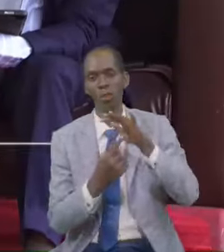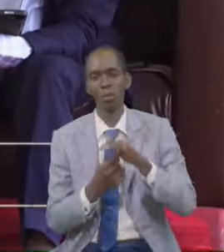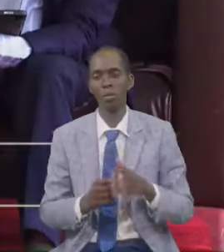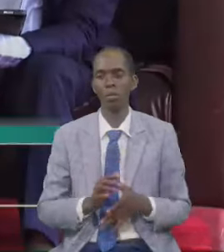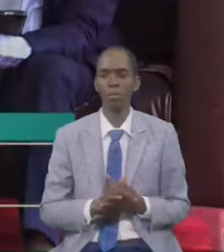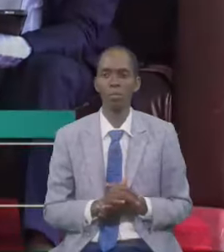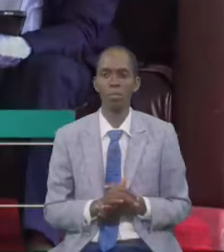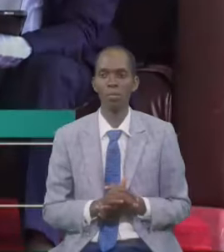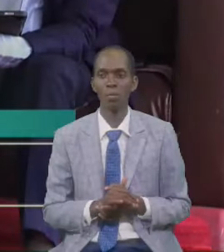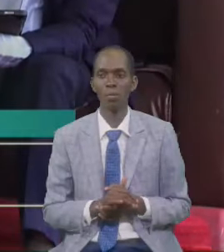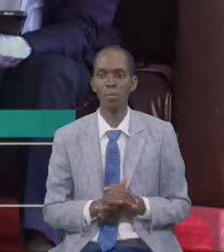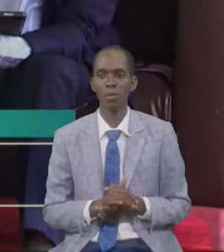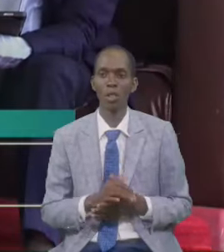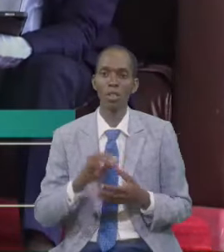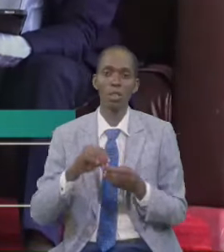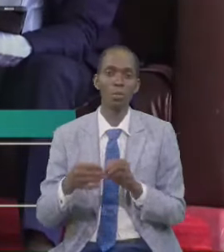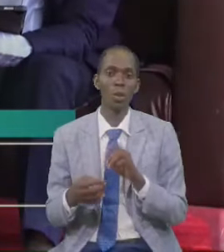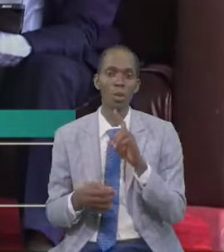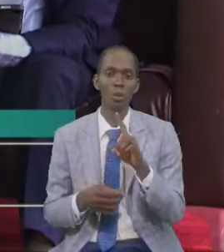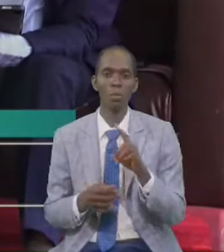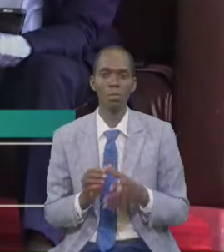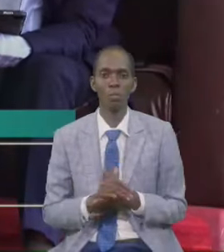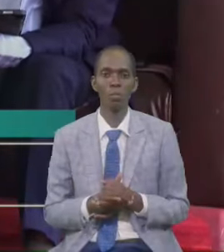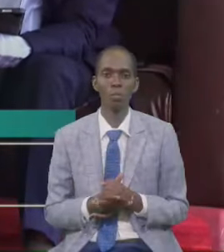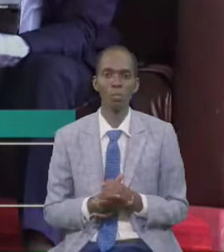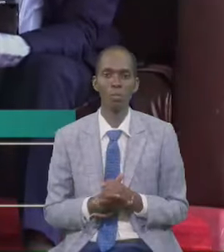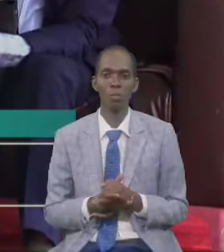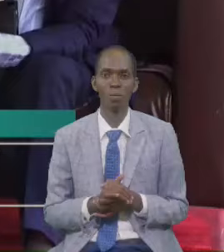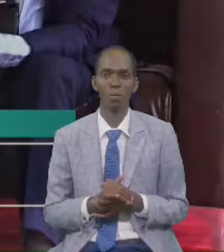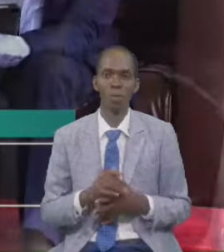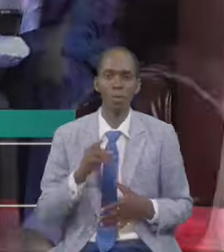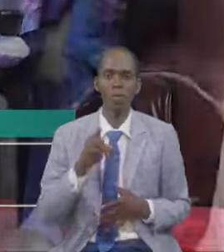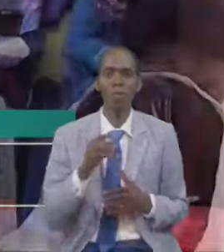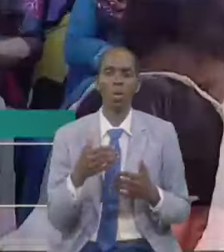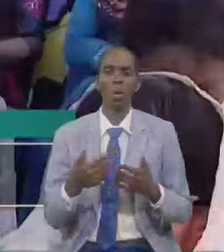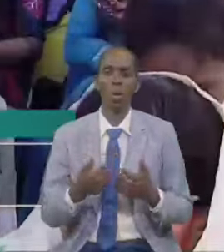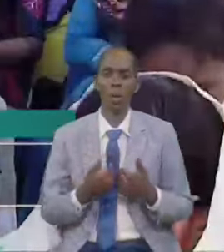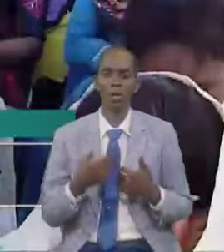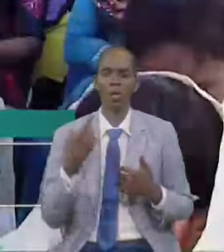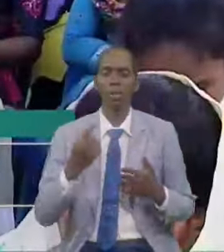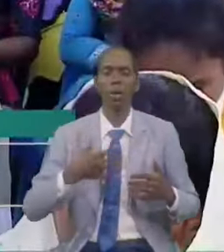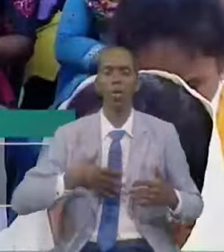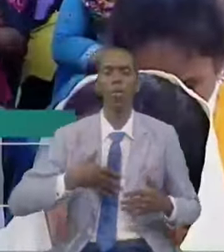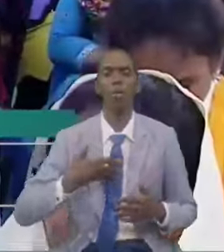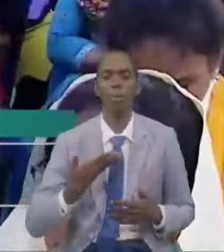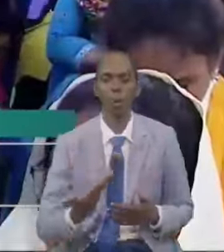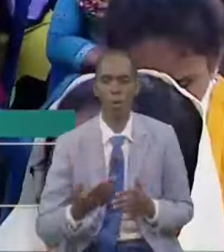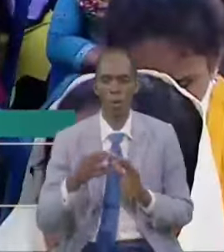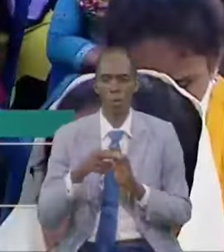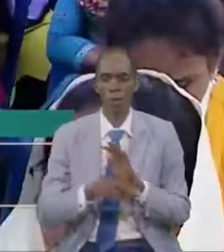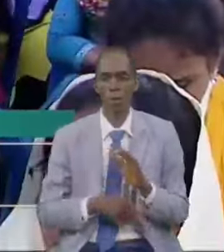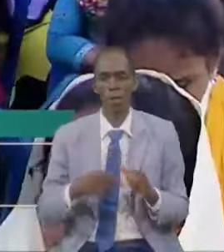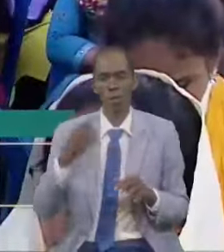Number one is that you have the willingness for the one, for the